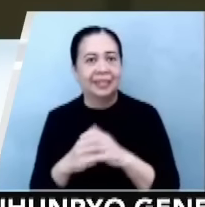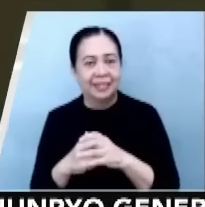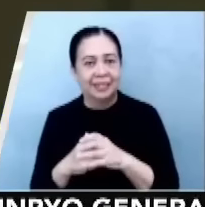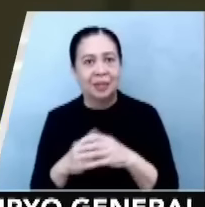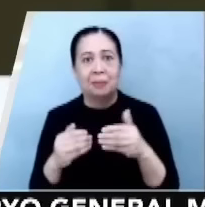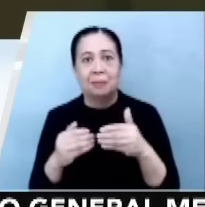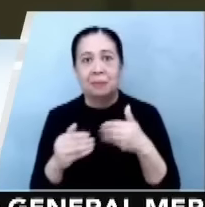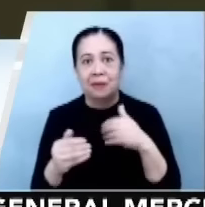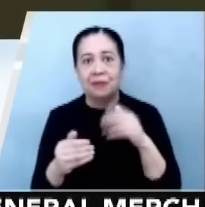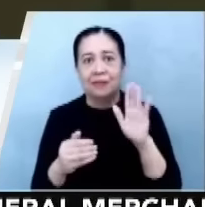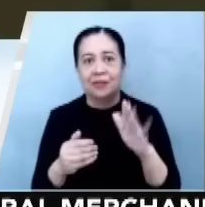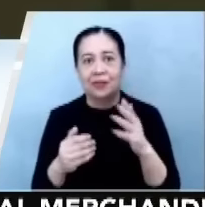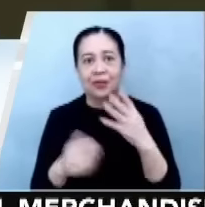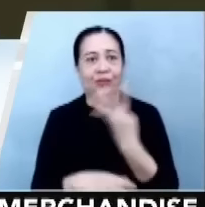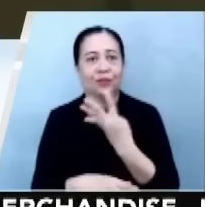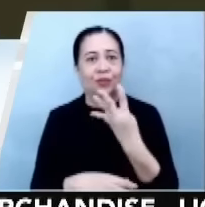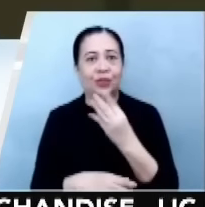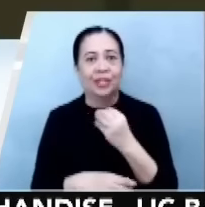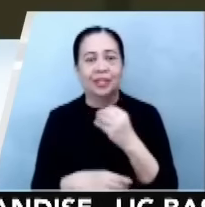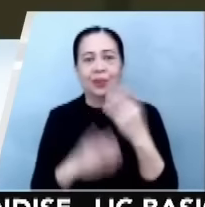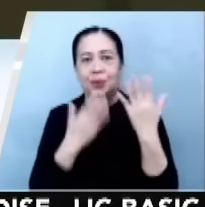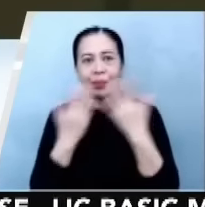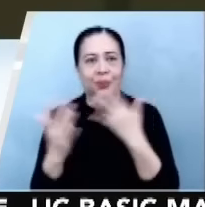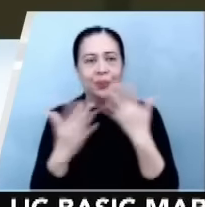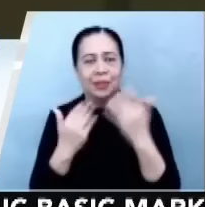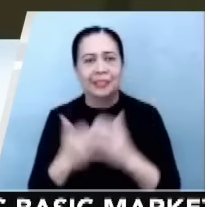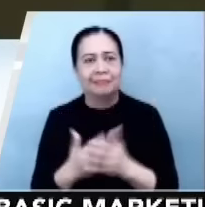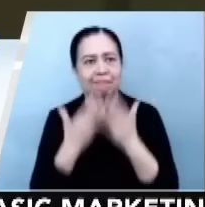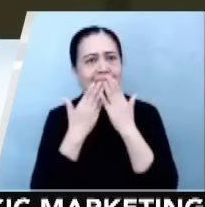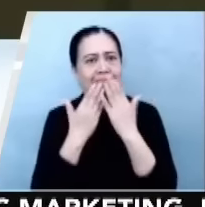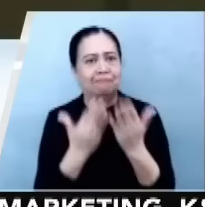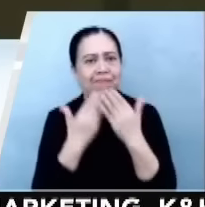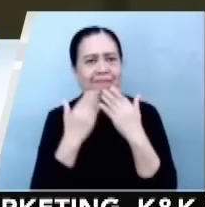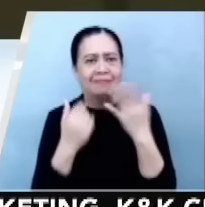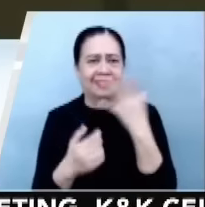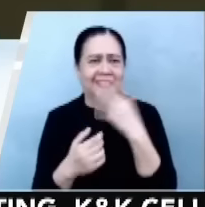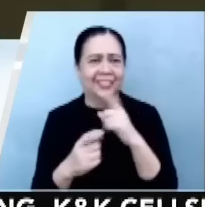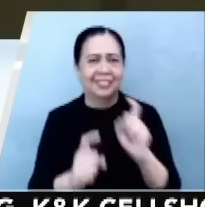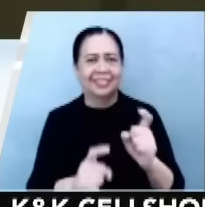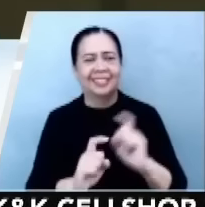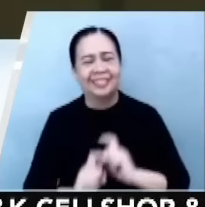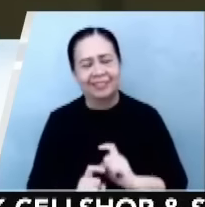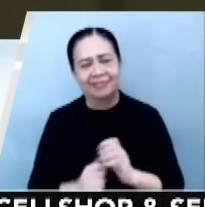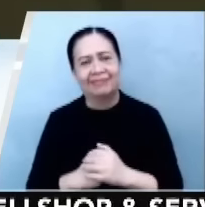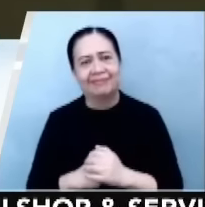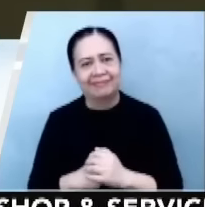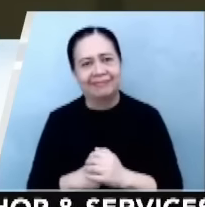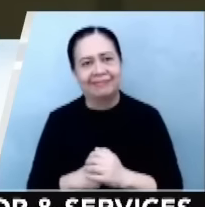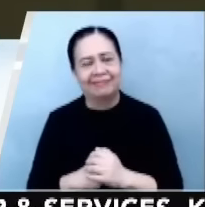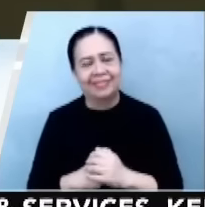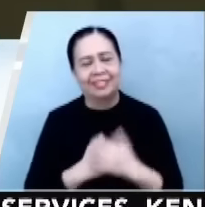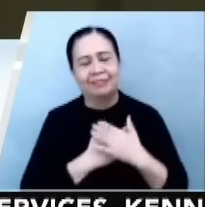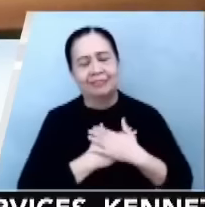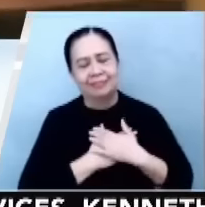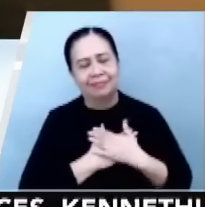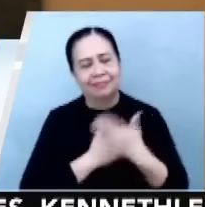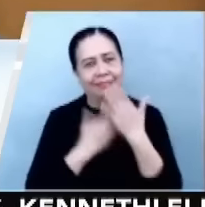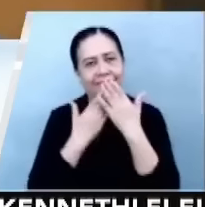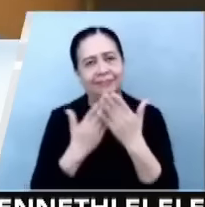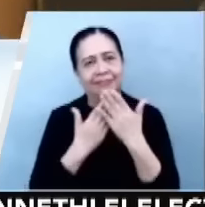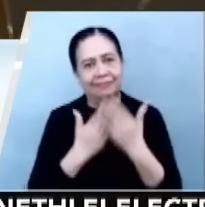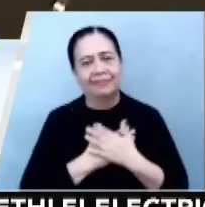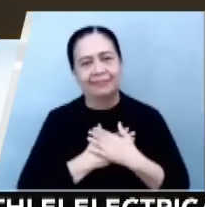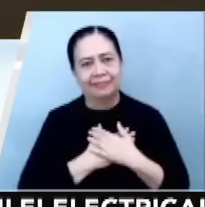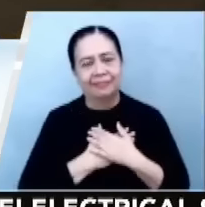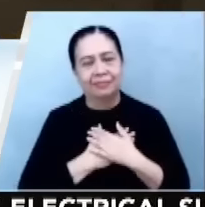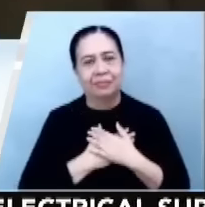kanyang 40th birthday. Salamat po sa napakagandang regalo. Taus-puso po ako nagpapasalamat. Bukod sa